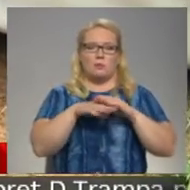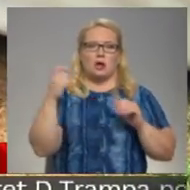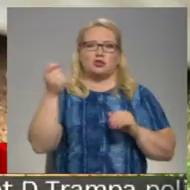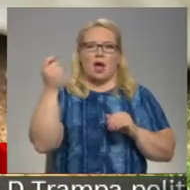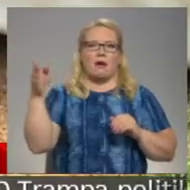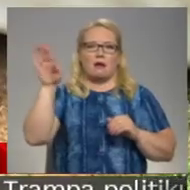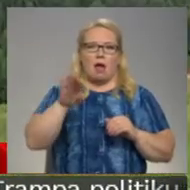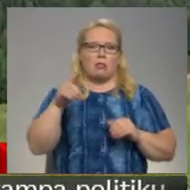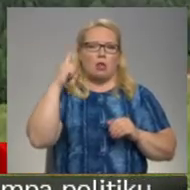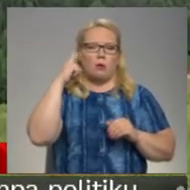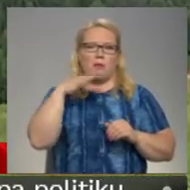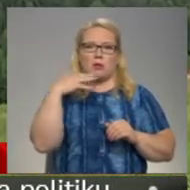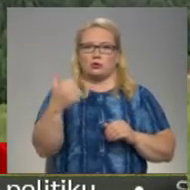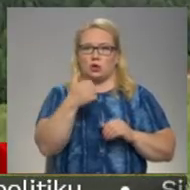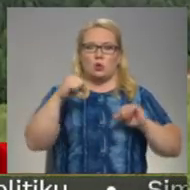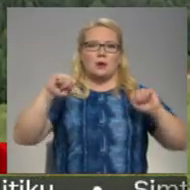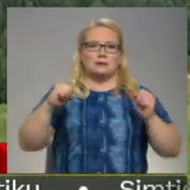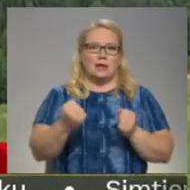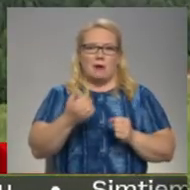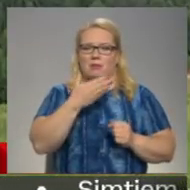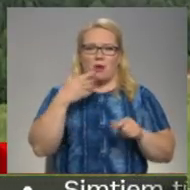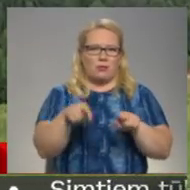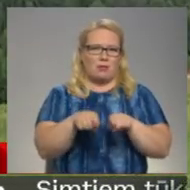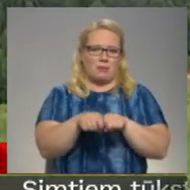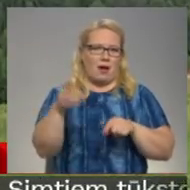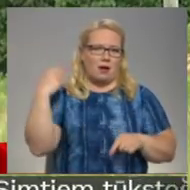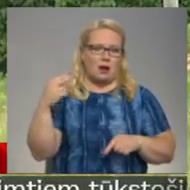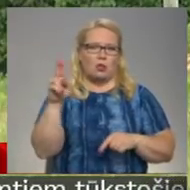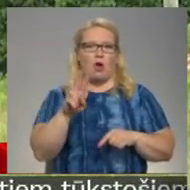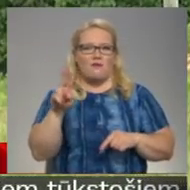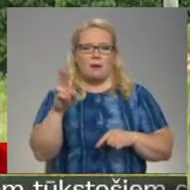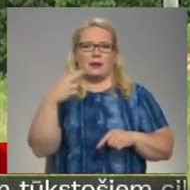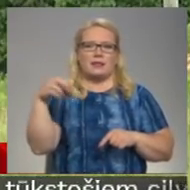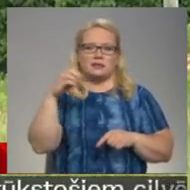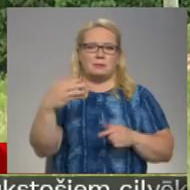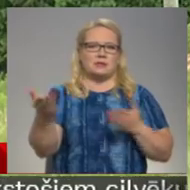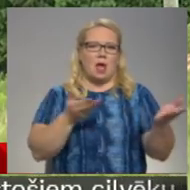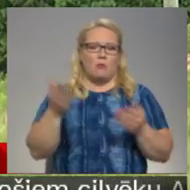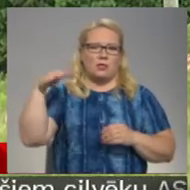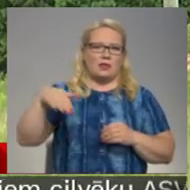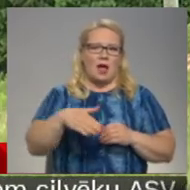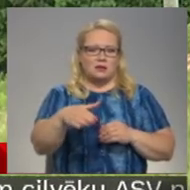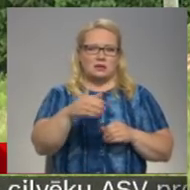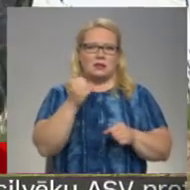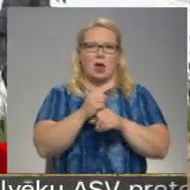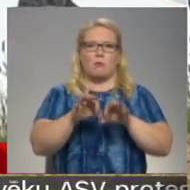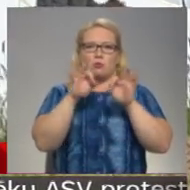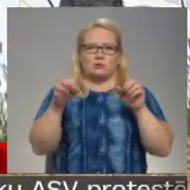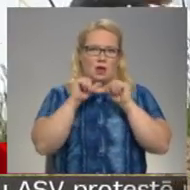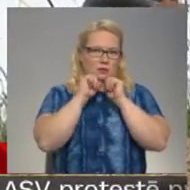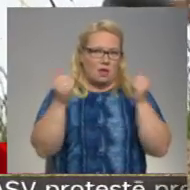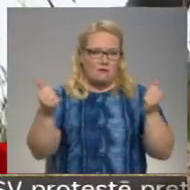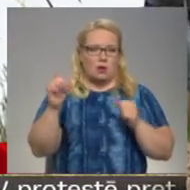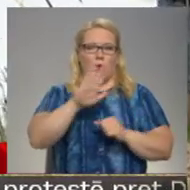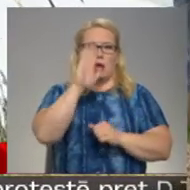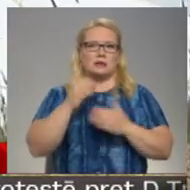domāts jau vairākus gadus, jo ziemas vairs nav tādas kā agrāk. Novembrī un decembrī slēpošanas trases darbu dažkārt uzsākt pat nevar, jo